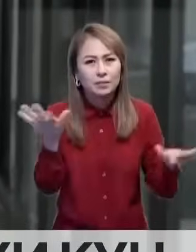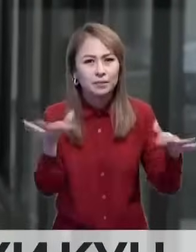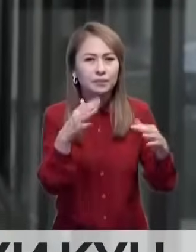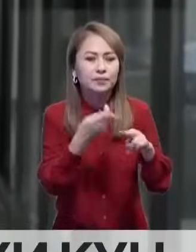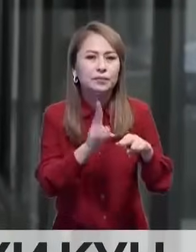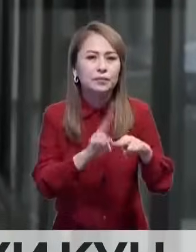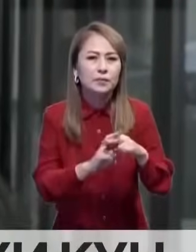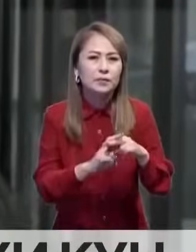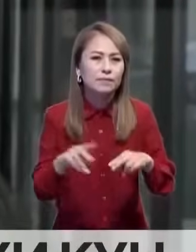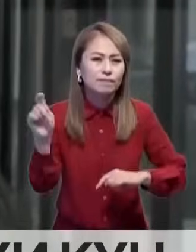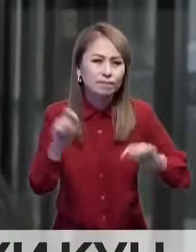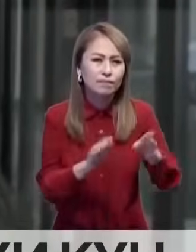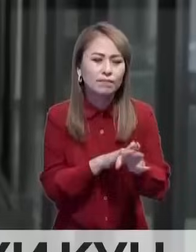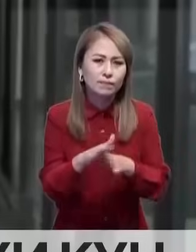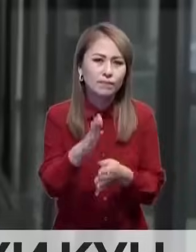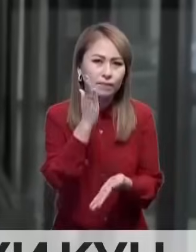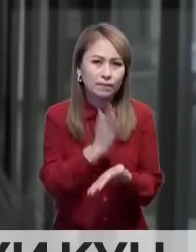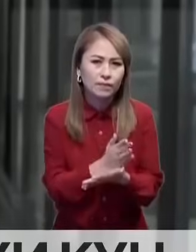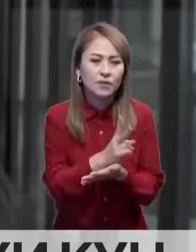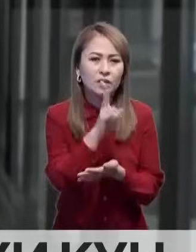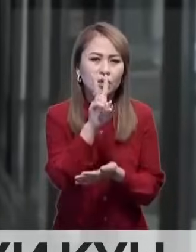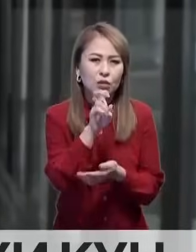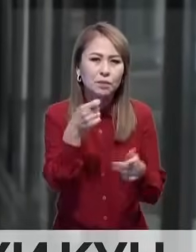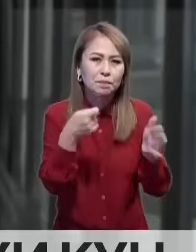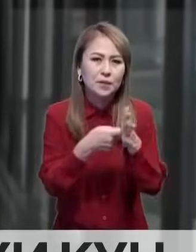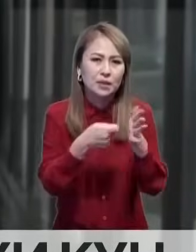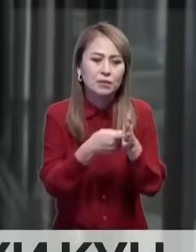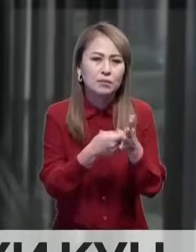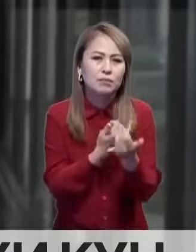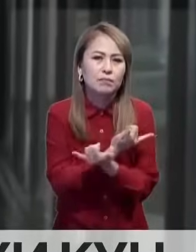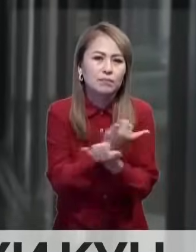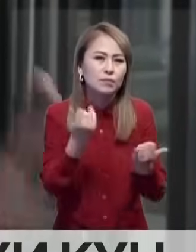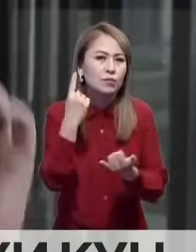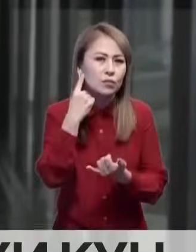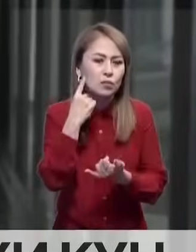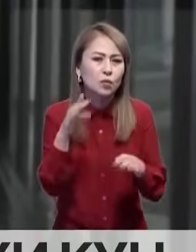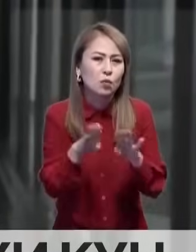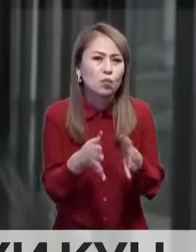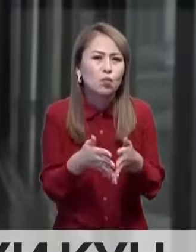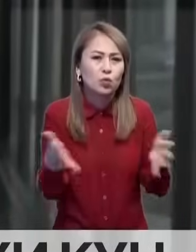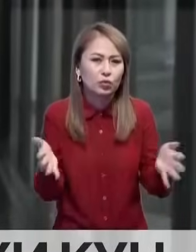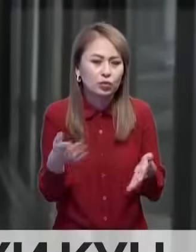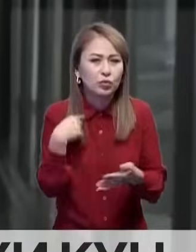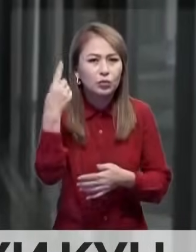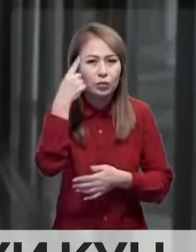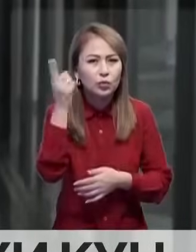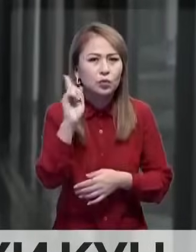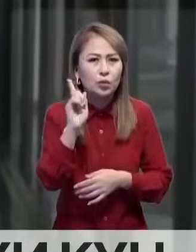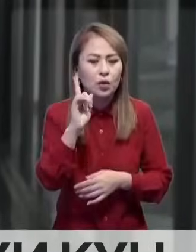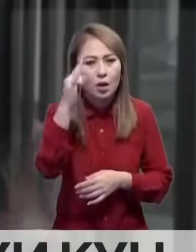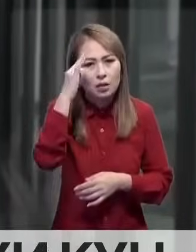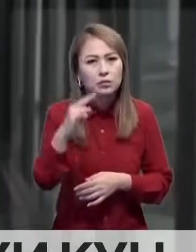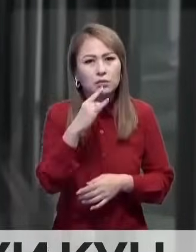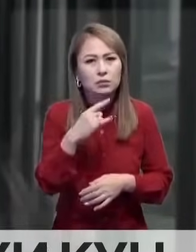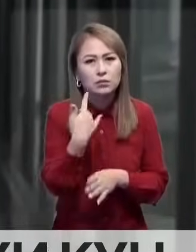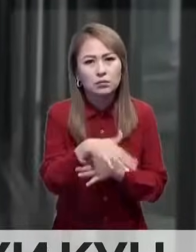Қауымдастық сондықтан барлығы келді. 200 билет, қазақстандықтарға билет деген естіп жатырмыз, бірақ одан да көп сияқты онлайн. Өйткені қазақтарды